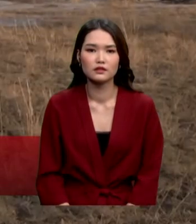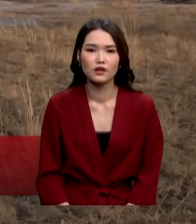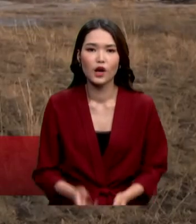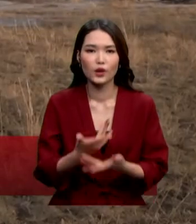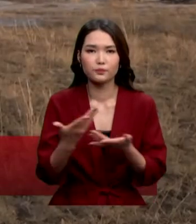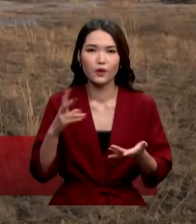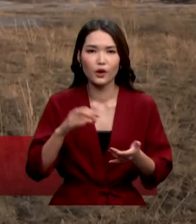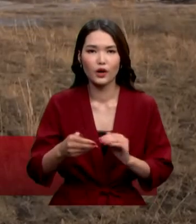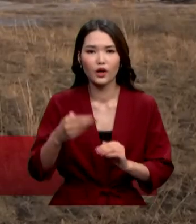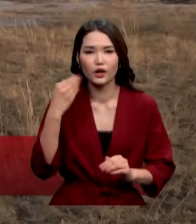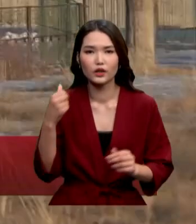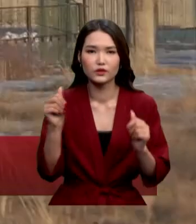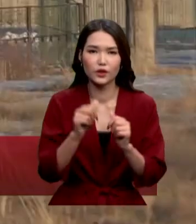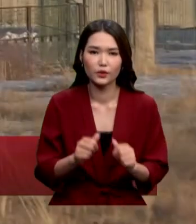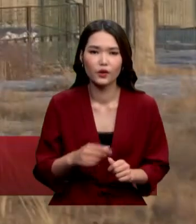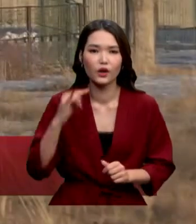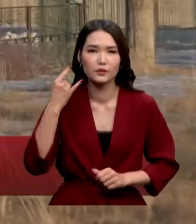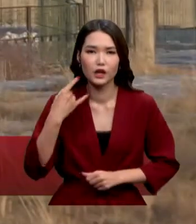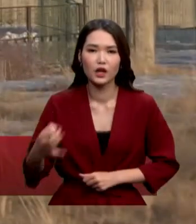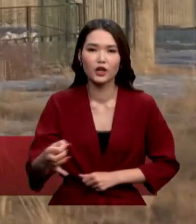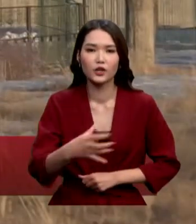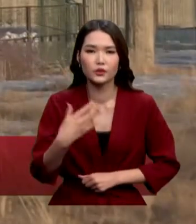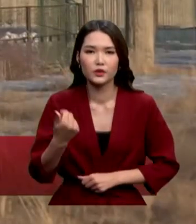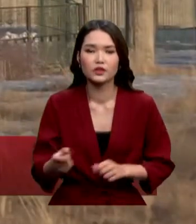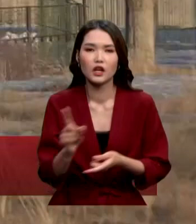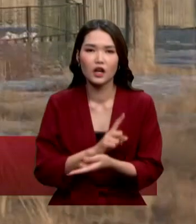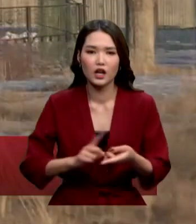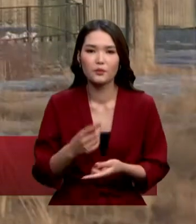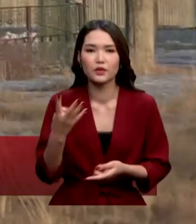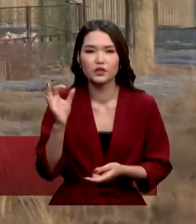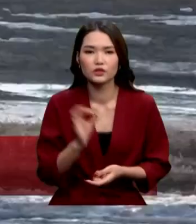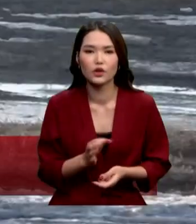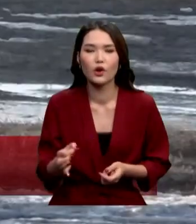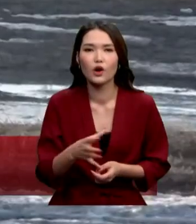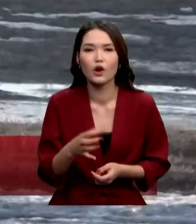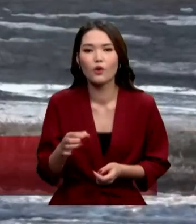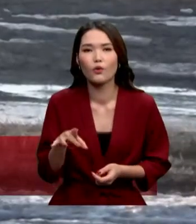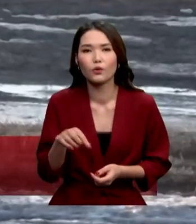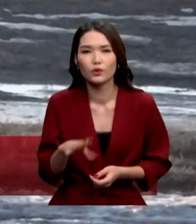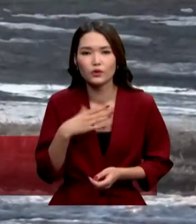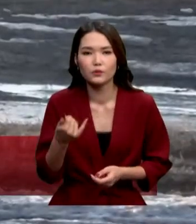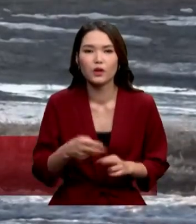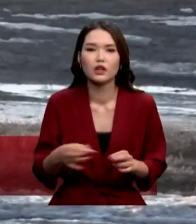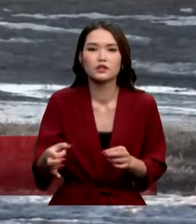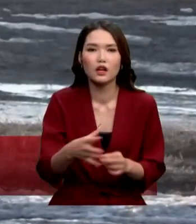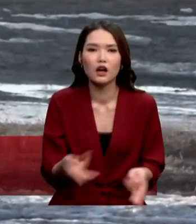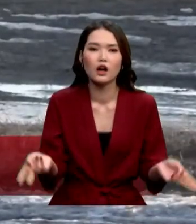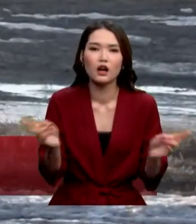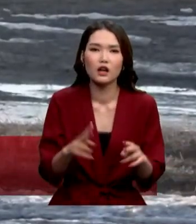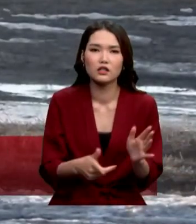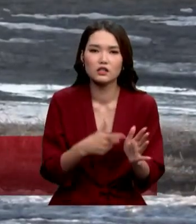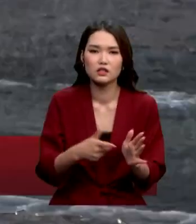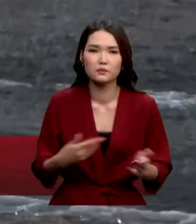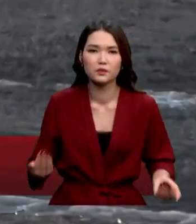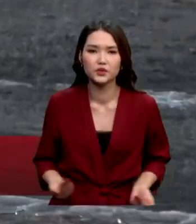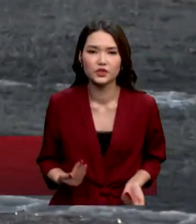Несколько лет назад в Щербактинском районе Павлодарской области оптимизировали 4 сельских округа. Вместо 11 округов осталось 7.